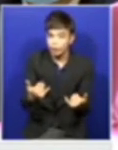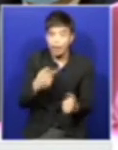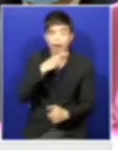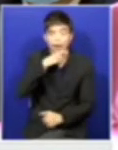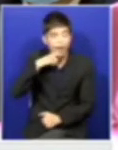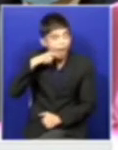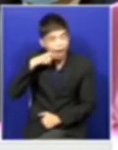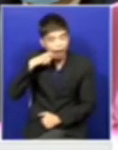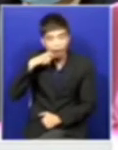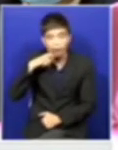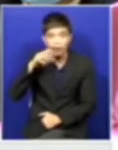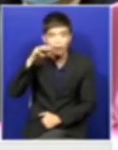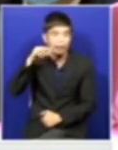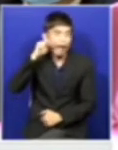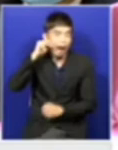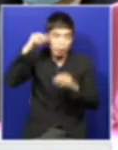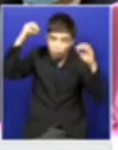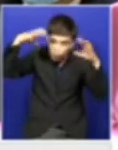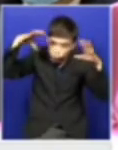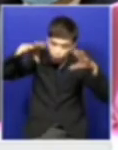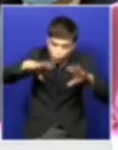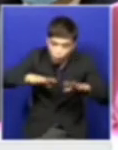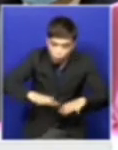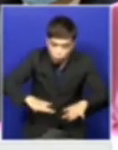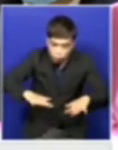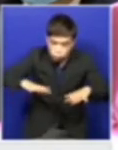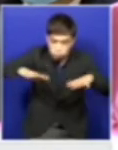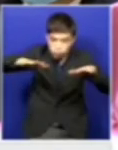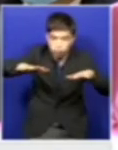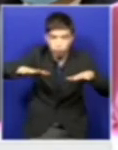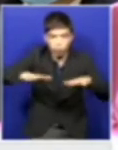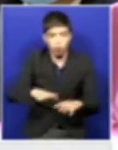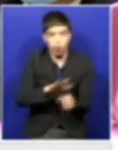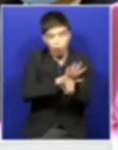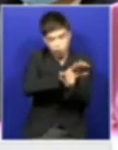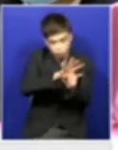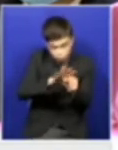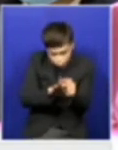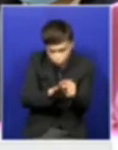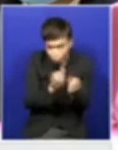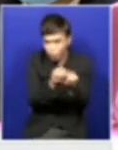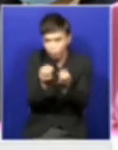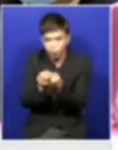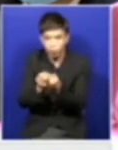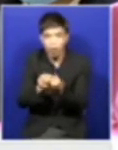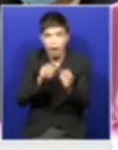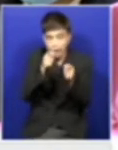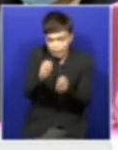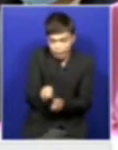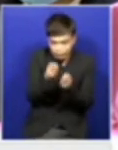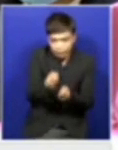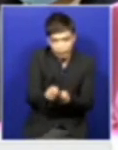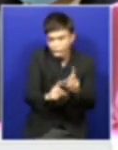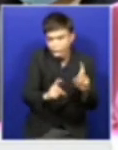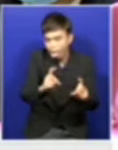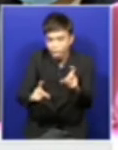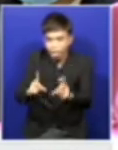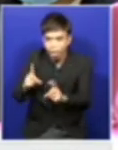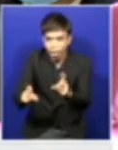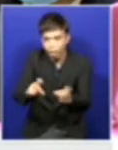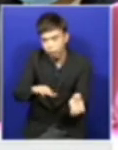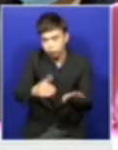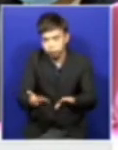จ๊งวิกฤตน้ำท่วมก็เจ๊งวิกฤตโควิดต่อภัยแล้งก็เจ๊งอีกลงทุนครับลงทุน